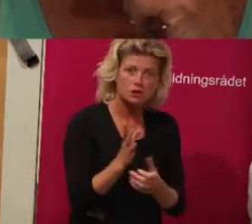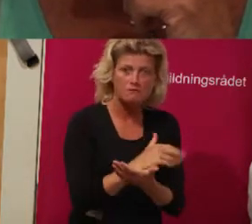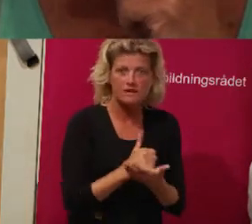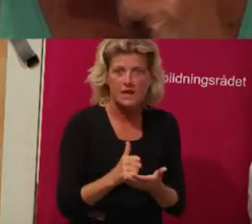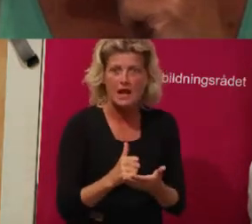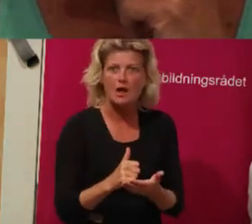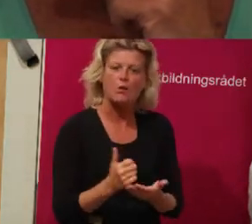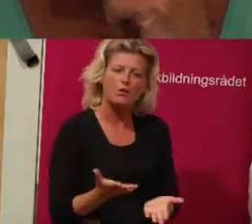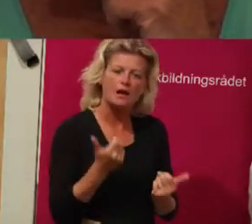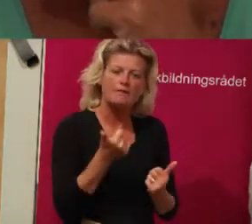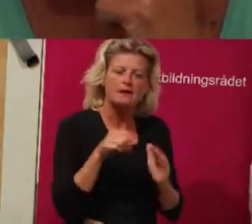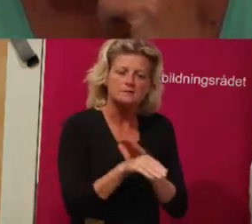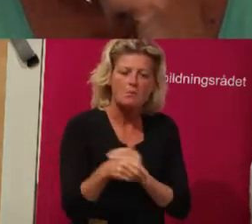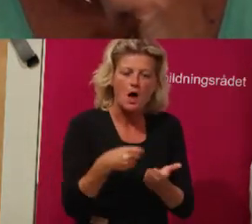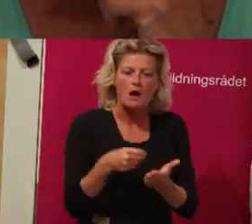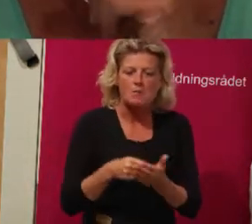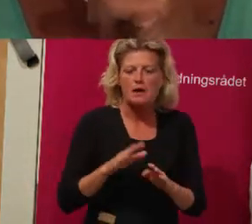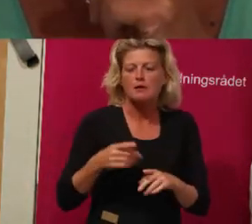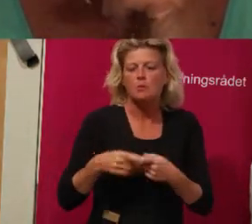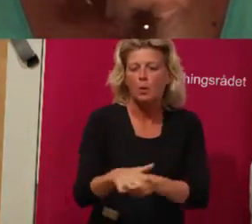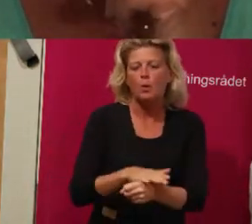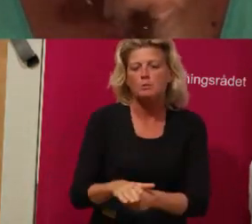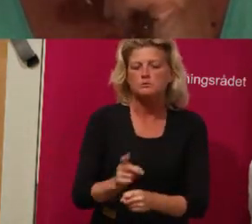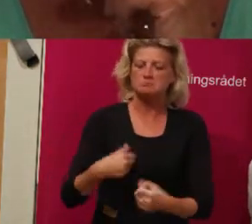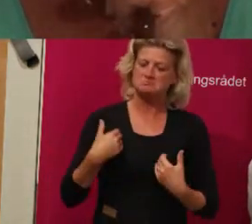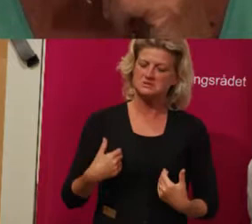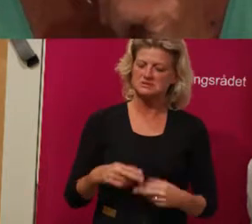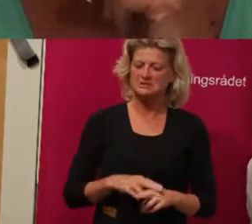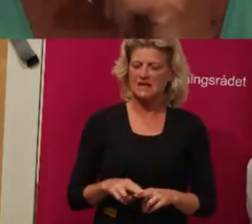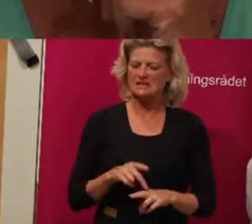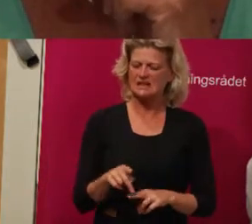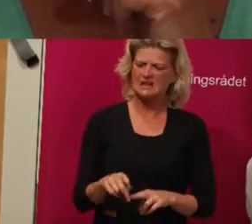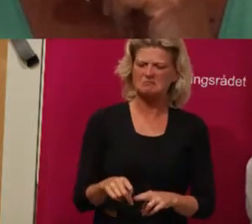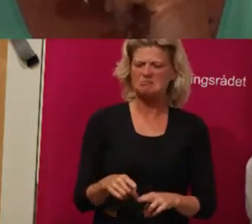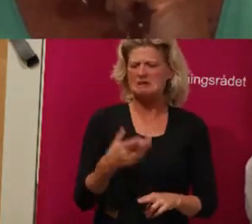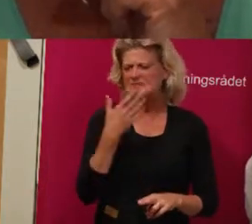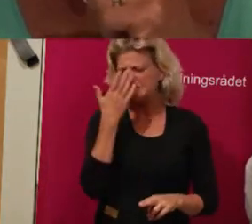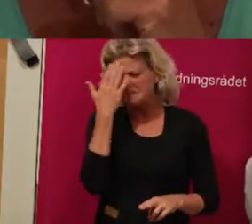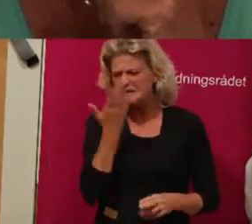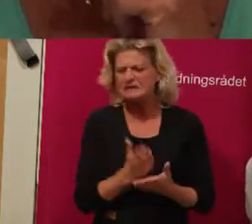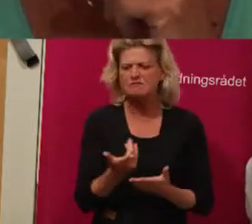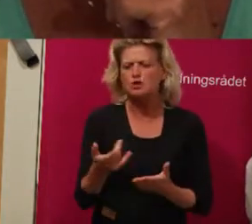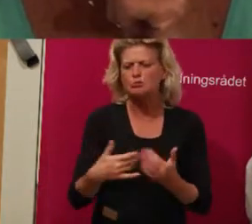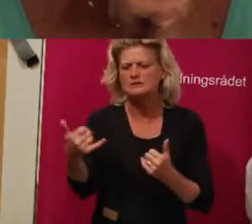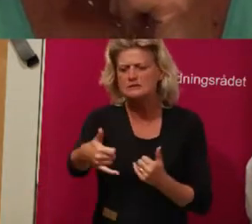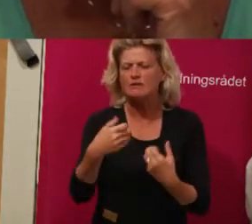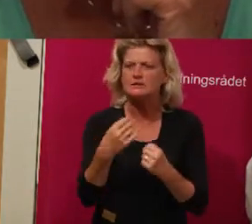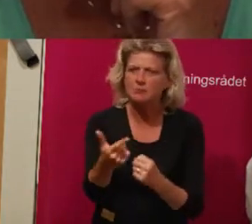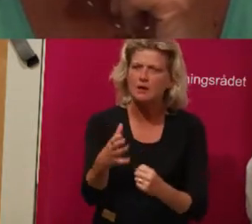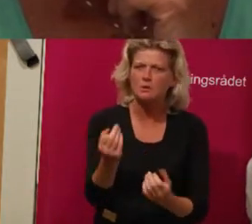kapa där man inte känner att... ja, där man inte känner till verksamheten mest kanske. Om det kan